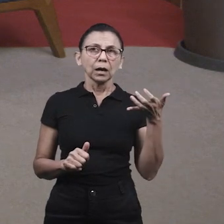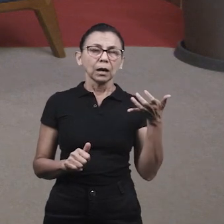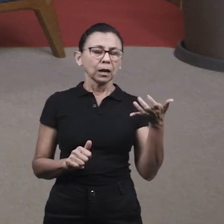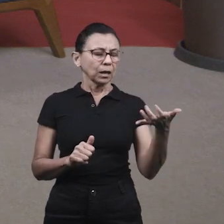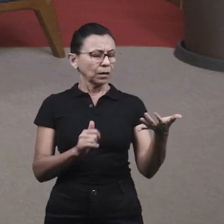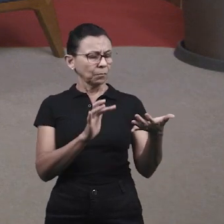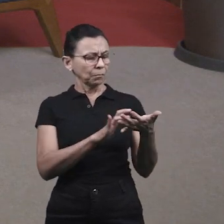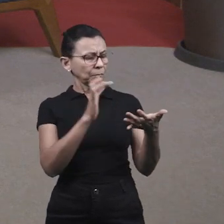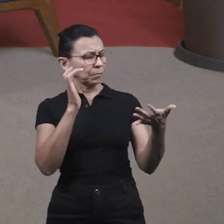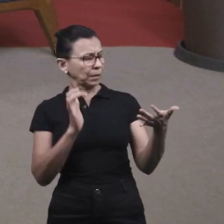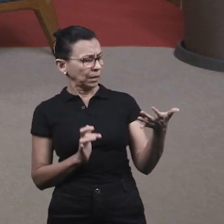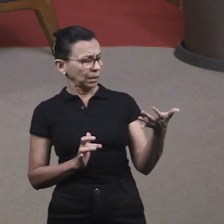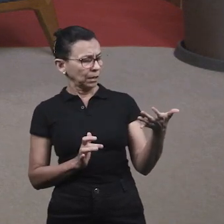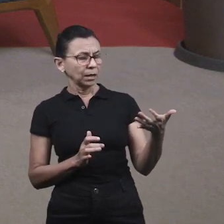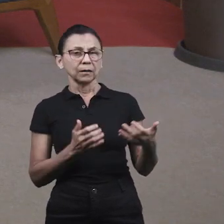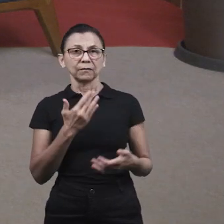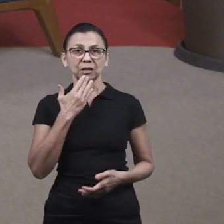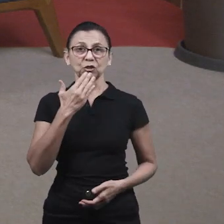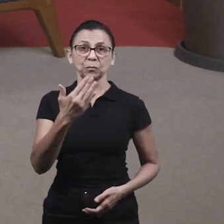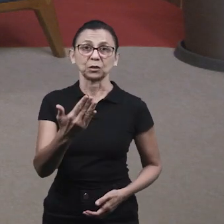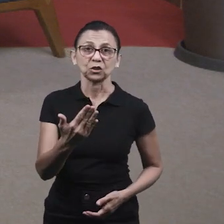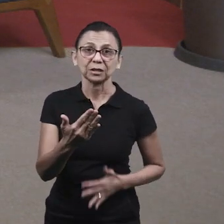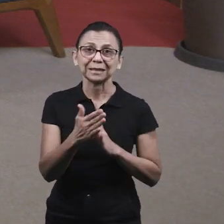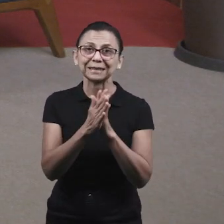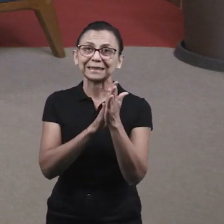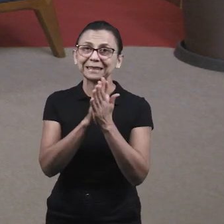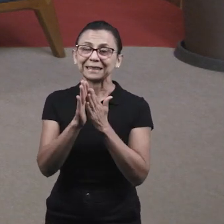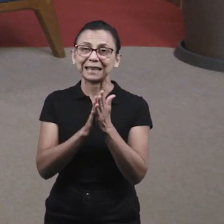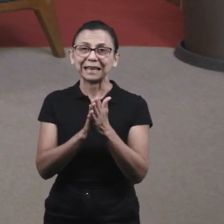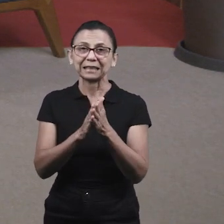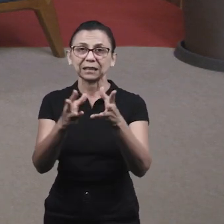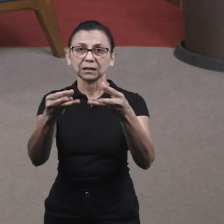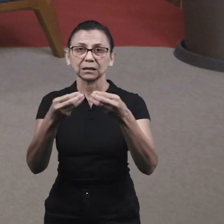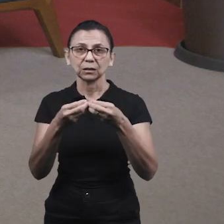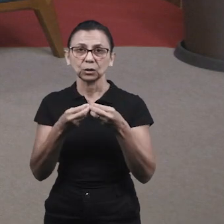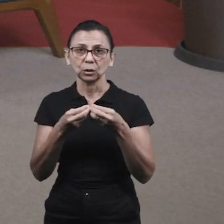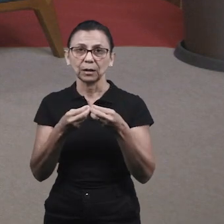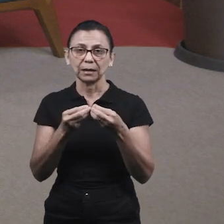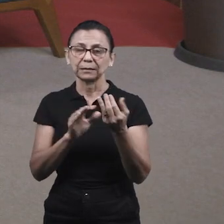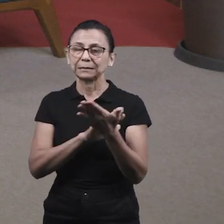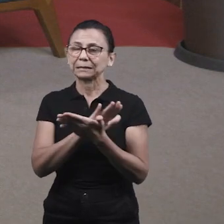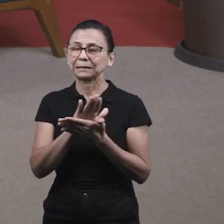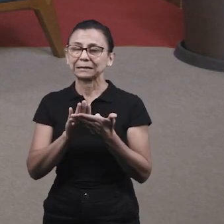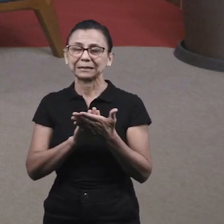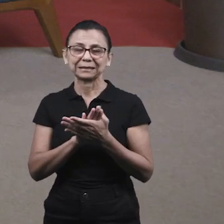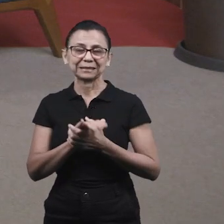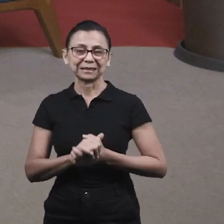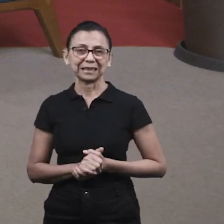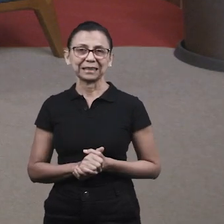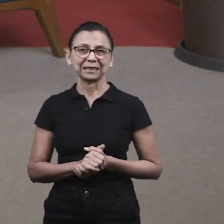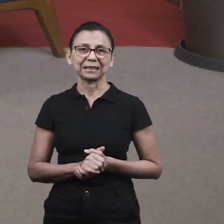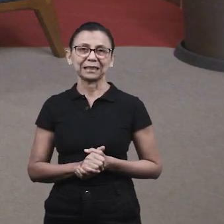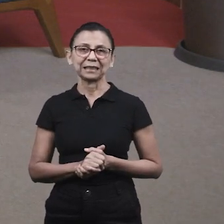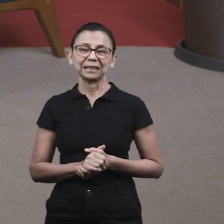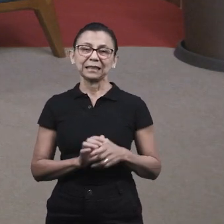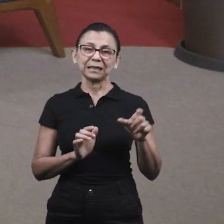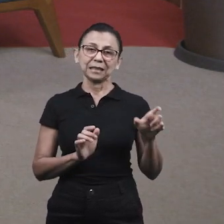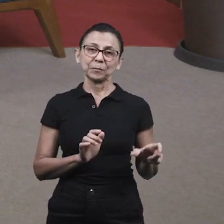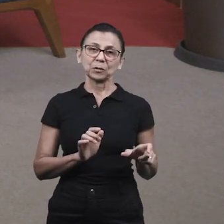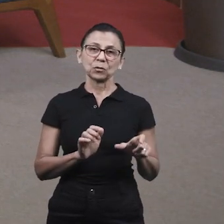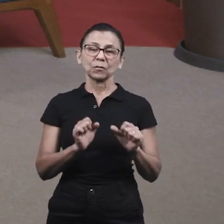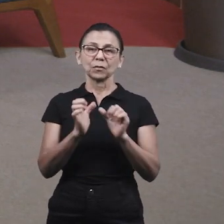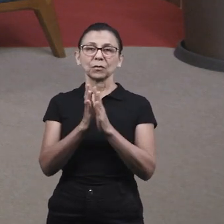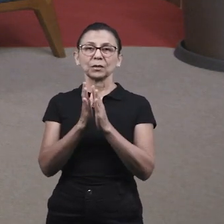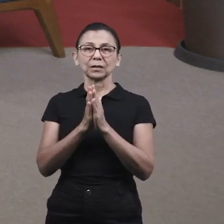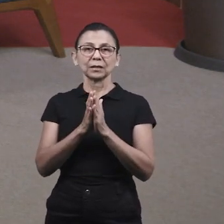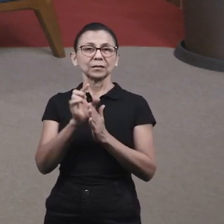demander une contribution financière, ni même une offrande. Vous allez recevoir une prière, une parole de la part du Seigneur Dieu. Si vous souhaitez, pointez